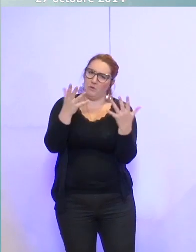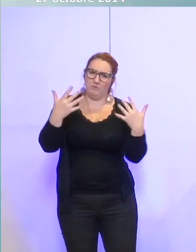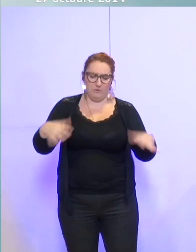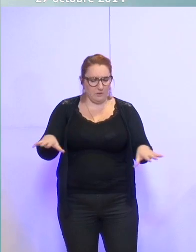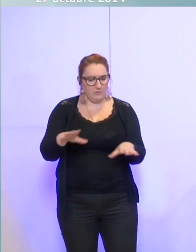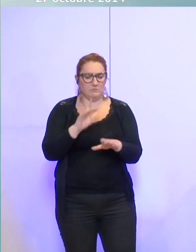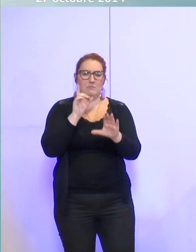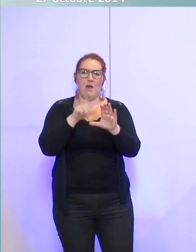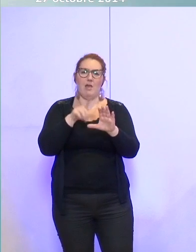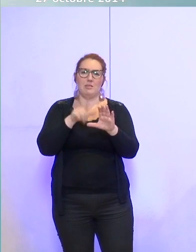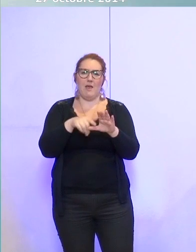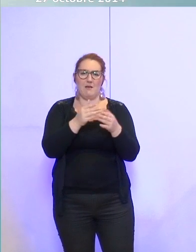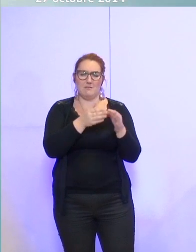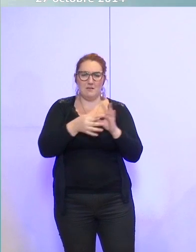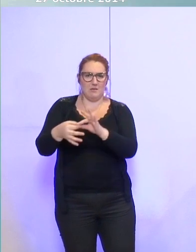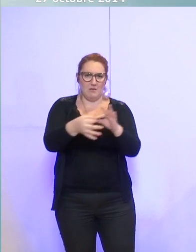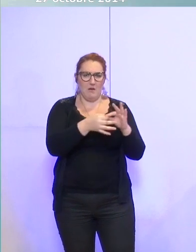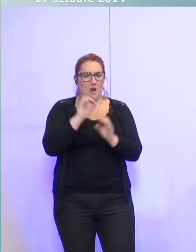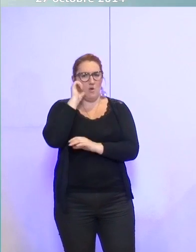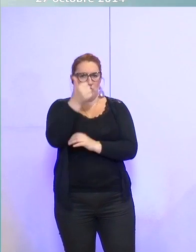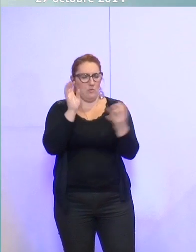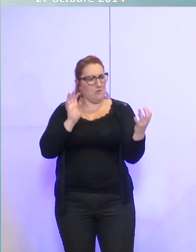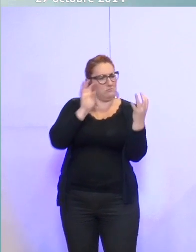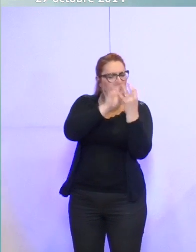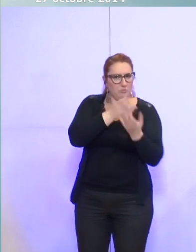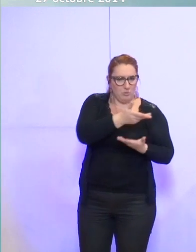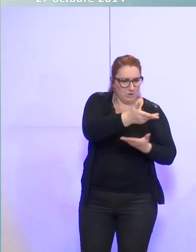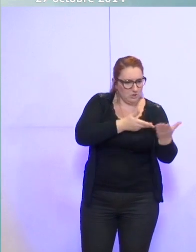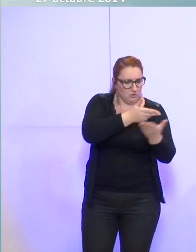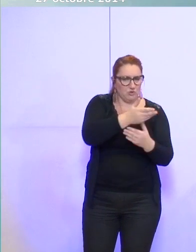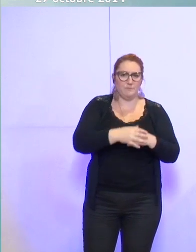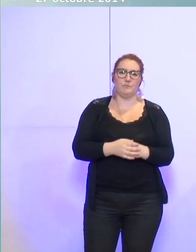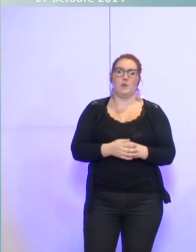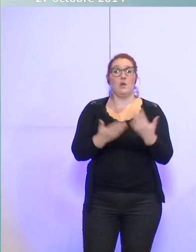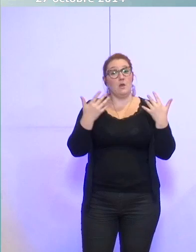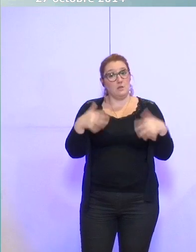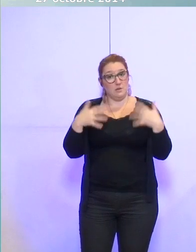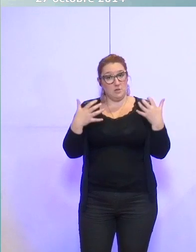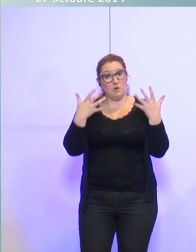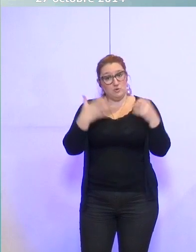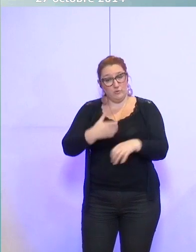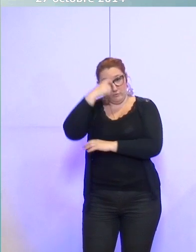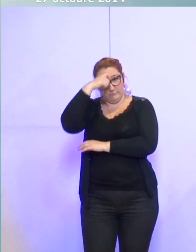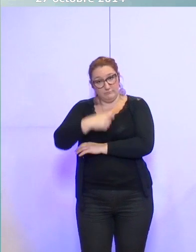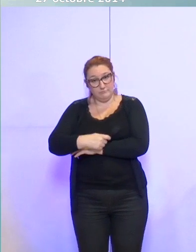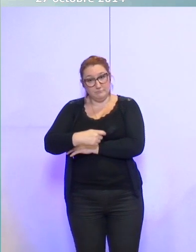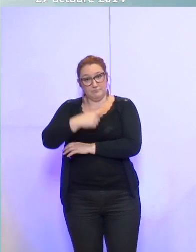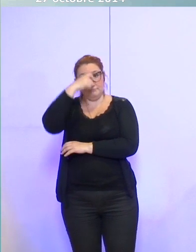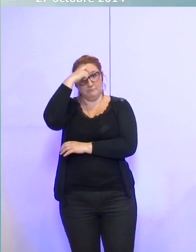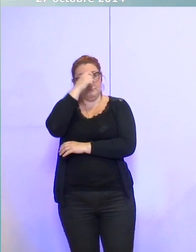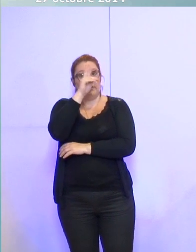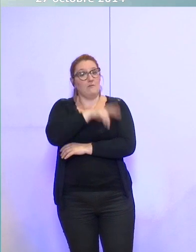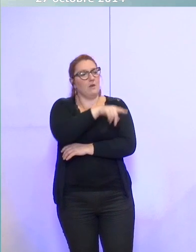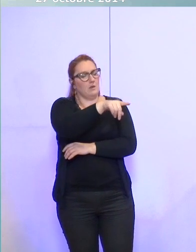représentants de l'intersyndicale demain. Et je tiens d'ores et déjà à saluer le fait qu'ils ont démontré que les coups de force ne sont pas